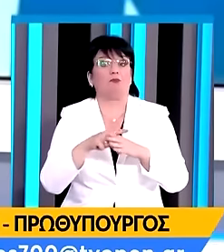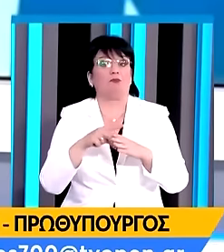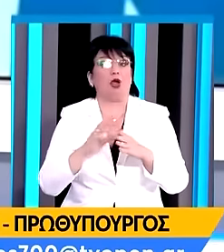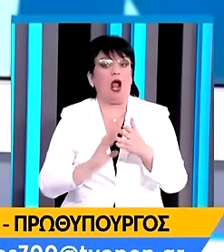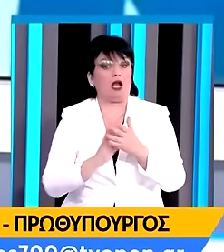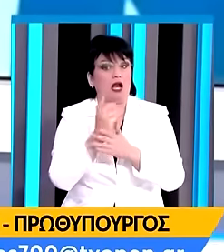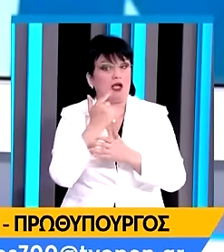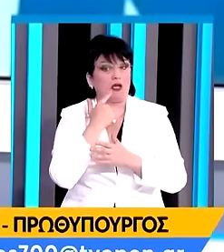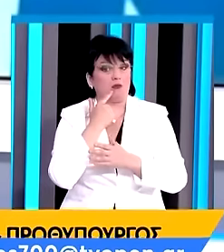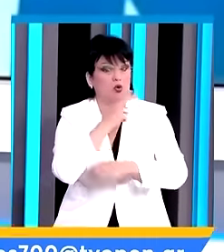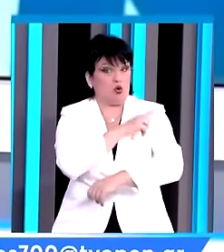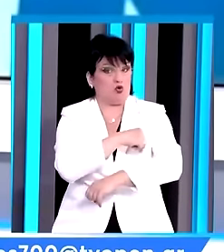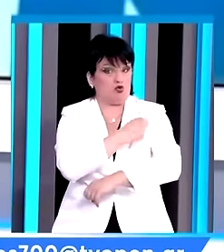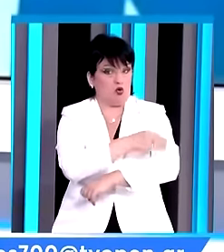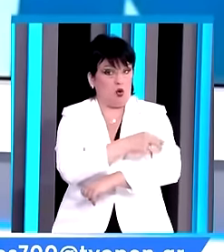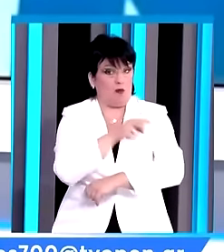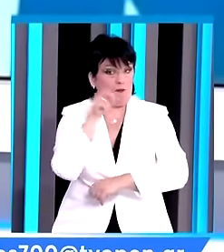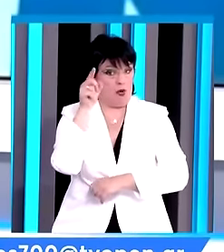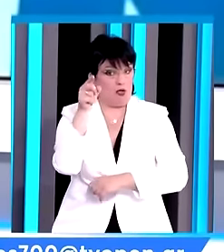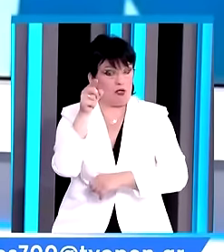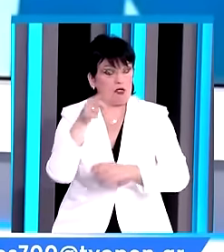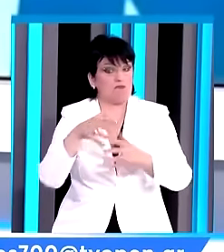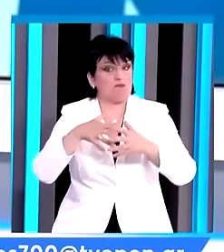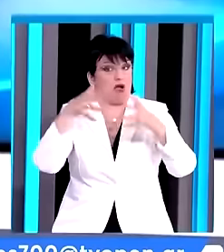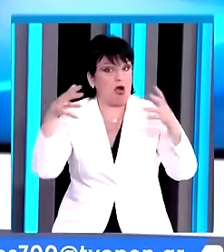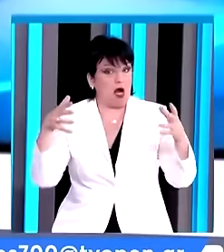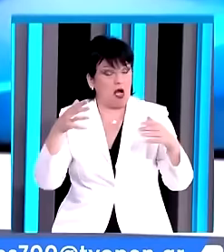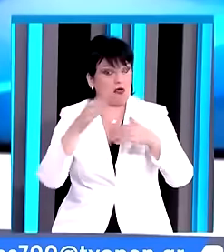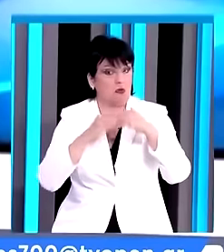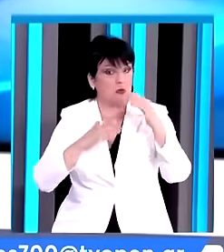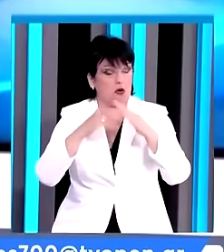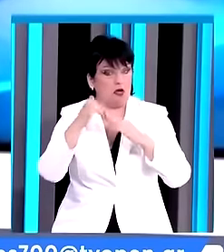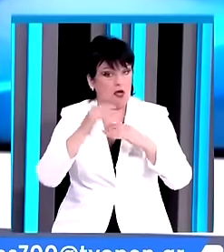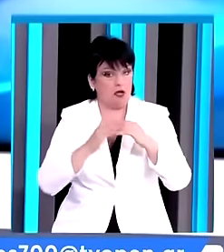Το Μαμάτσιο Νοσοκομείο στην Κοζάνη. Μία πτέρυγα. Πάει στους λίγους